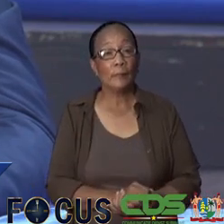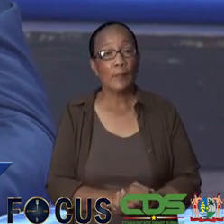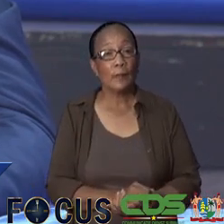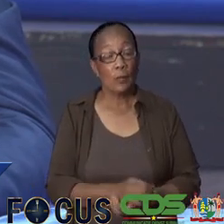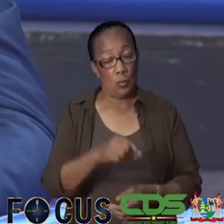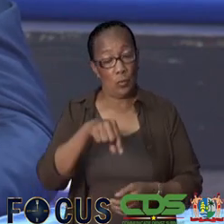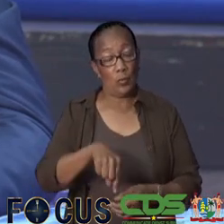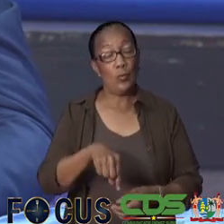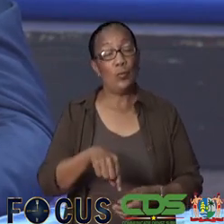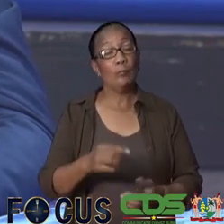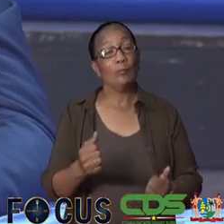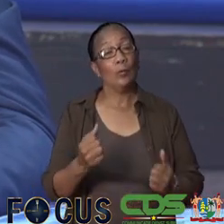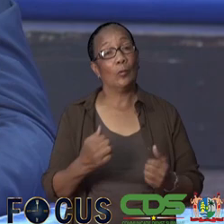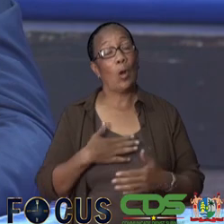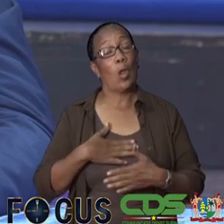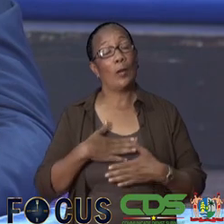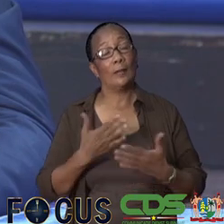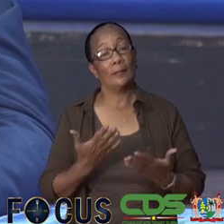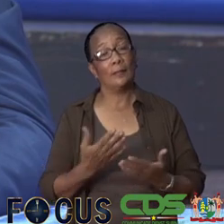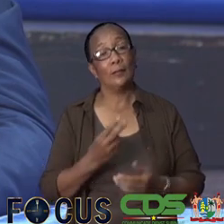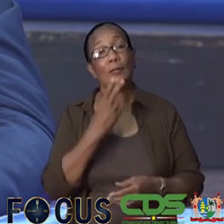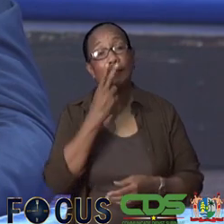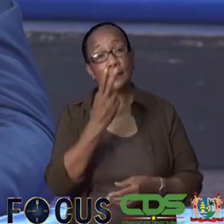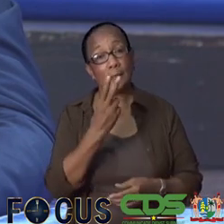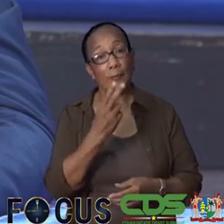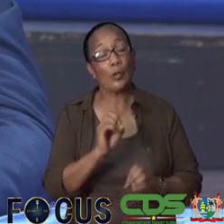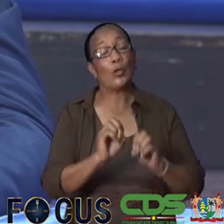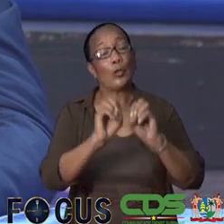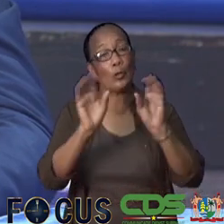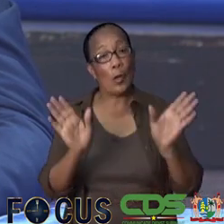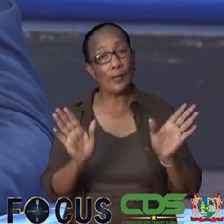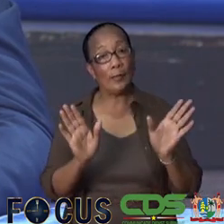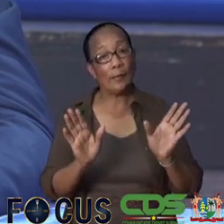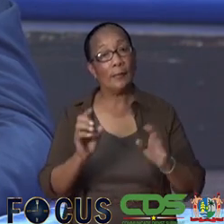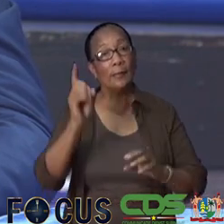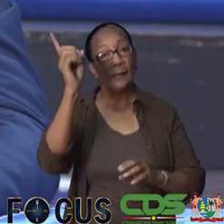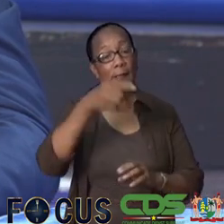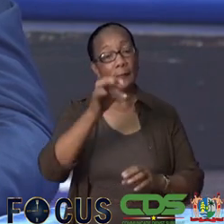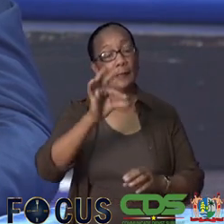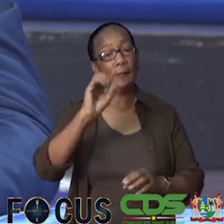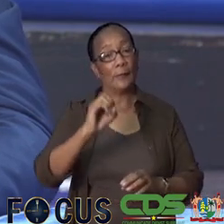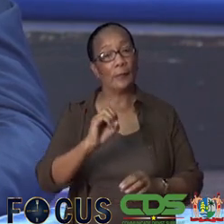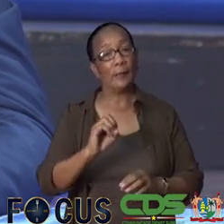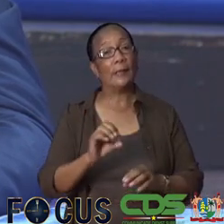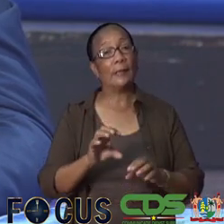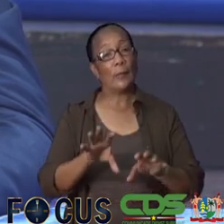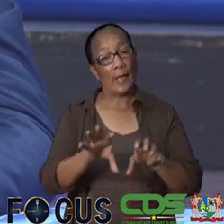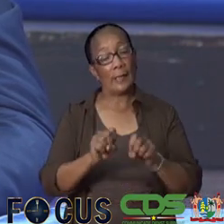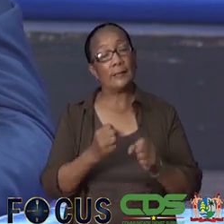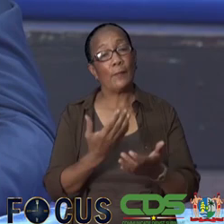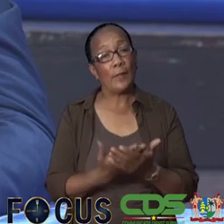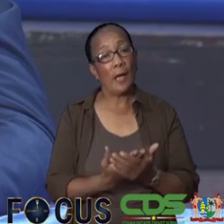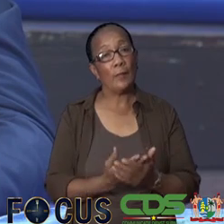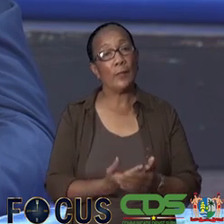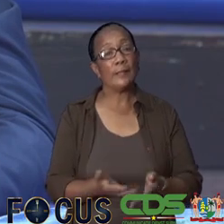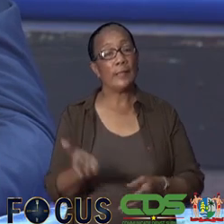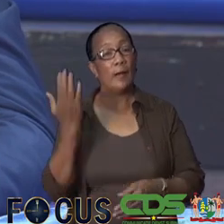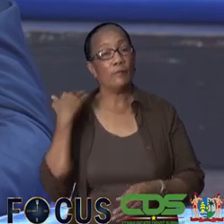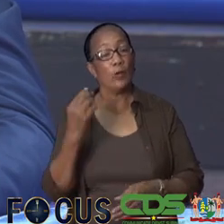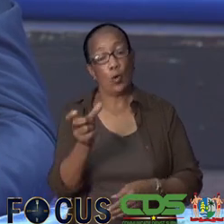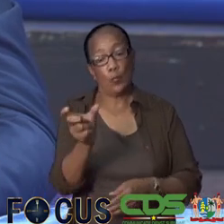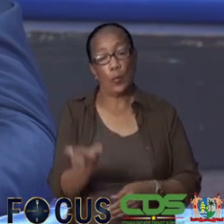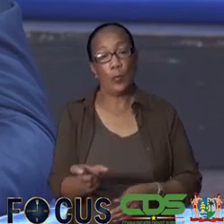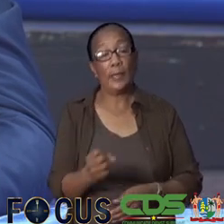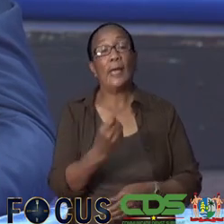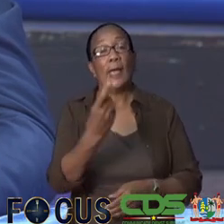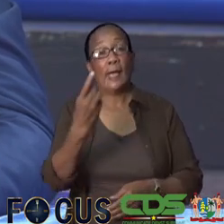daar bevinden we ons nu in. U ziet duidelijk dat er een percentage is welke acceptabel is de afgelopen week.